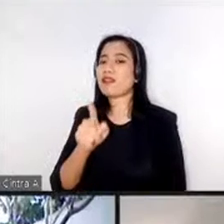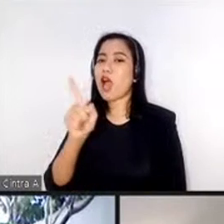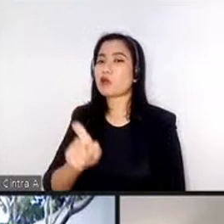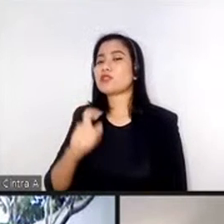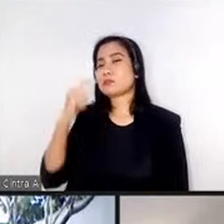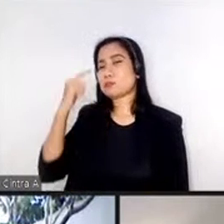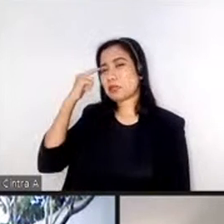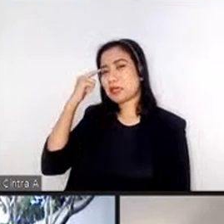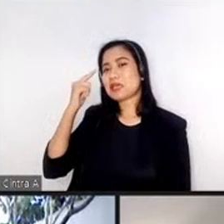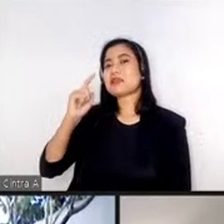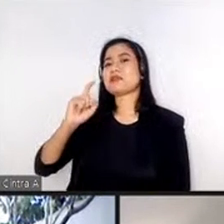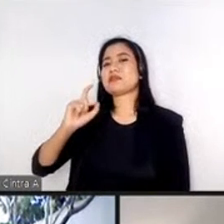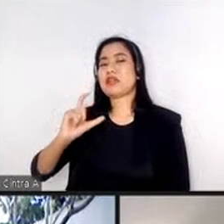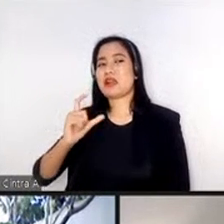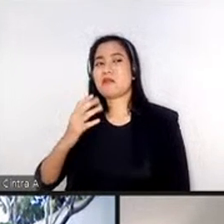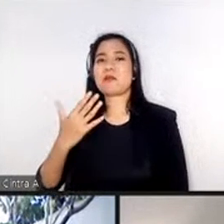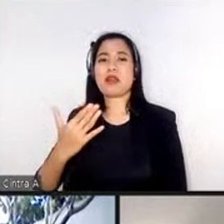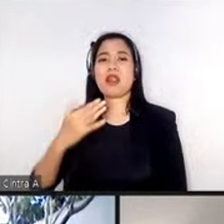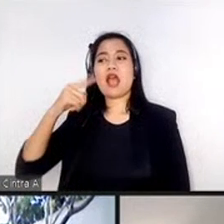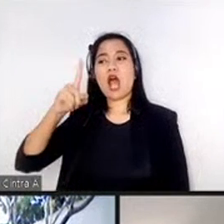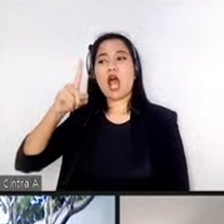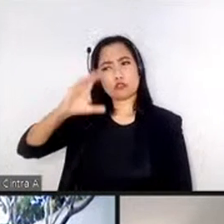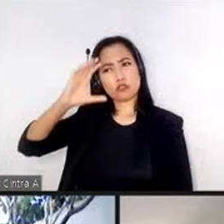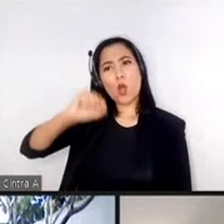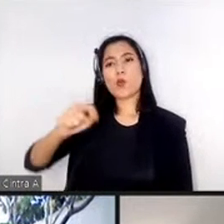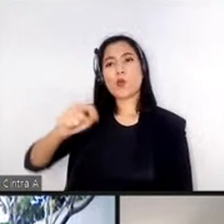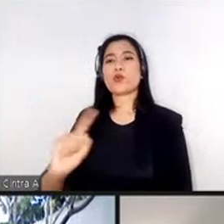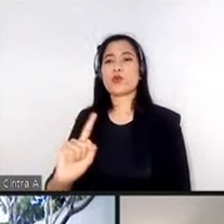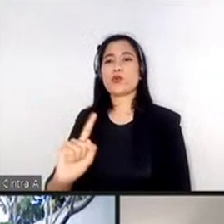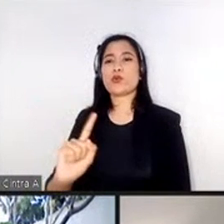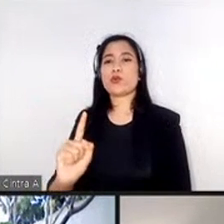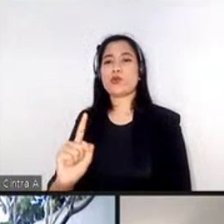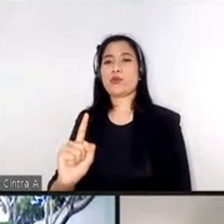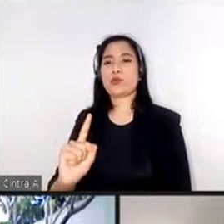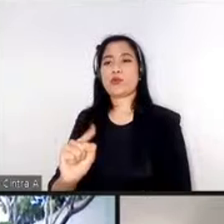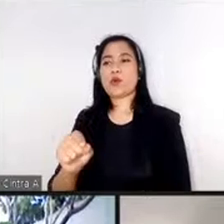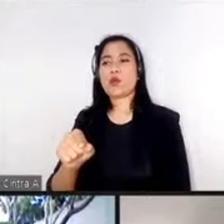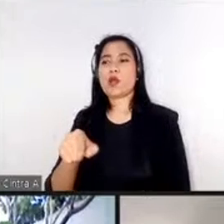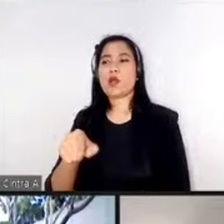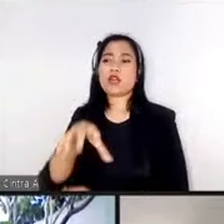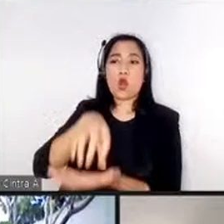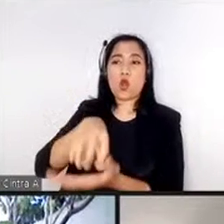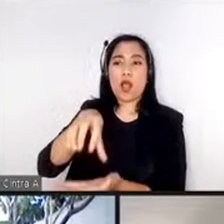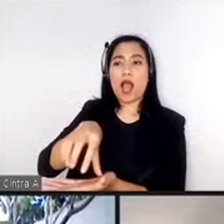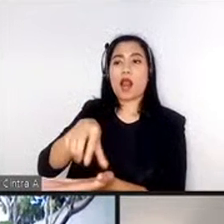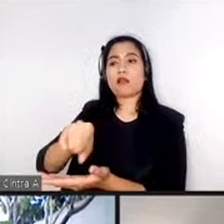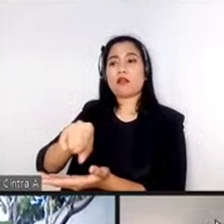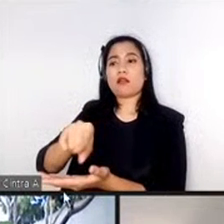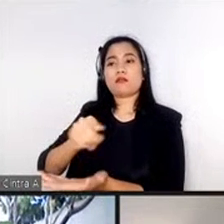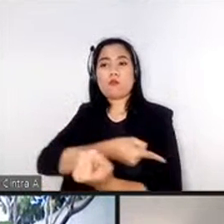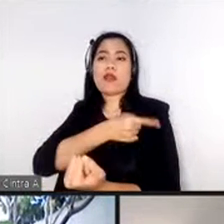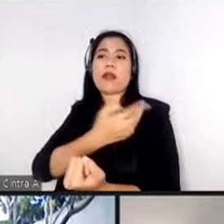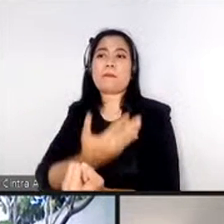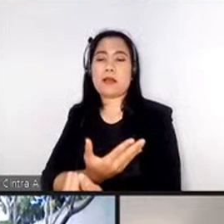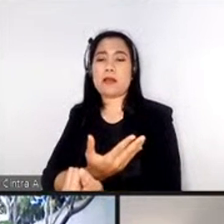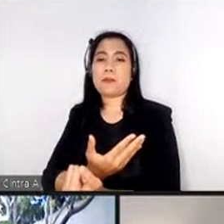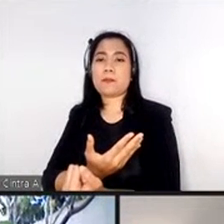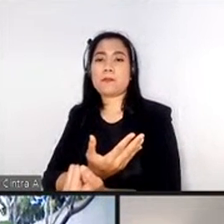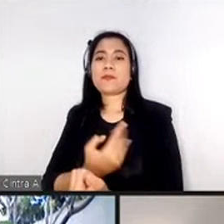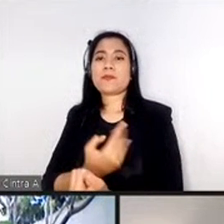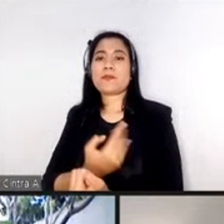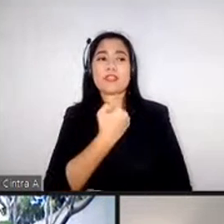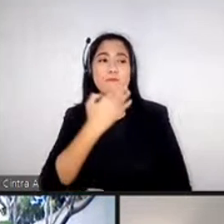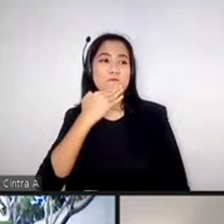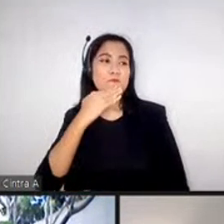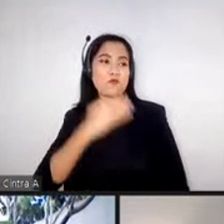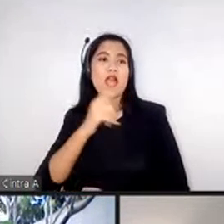Bagaimana mengidentifikasi gitu kearifan-kearifan lokal yang kemudian respek terhadap itu kami punya exercise gitu ya di